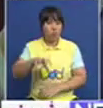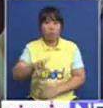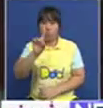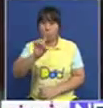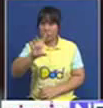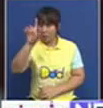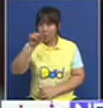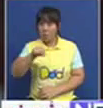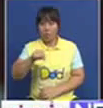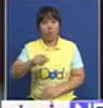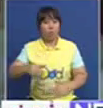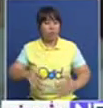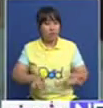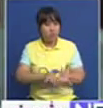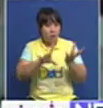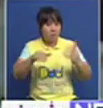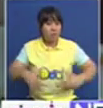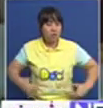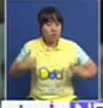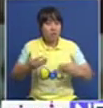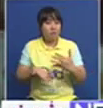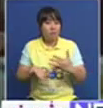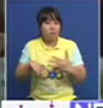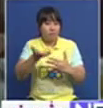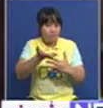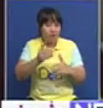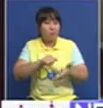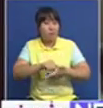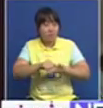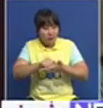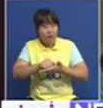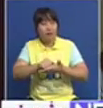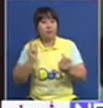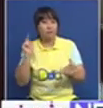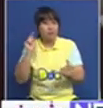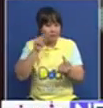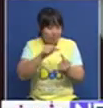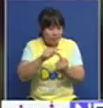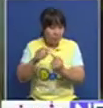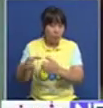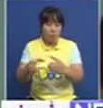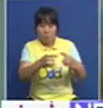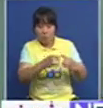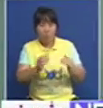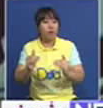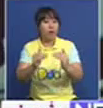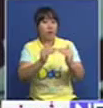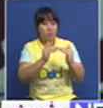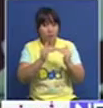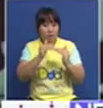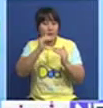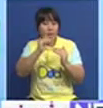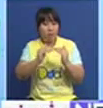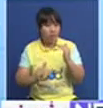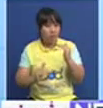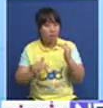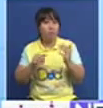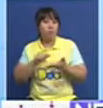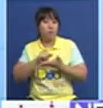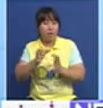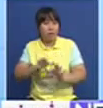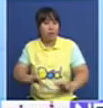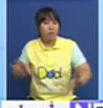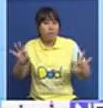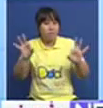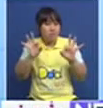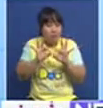กระดับคุณภาพชีวิตและการเข้าถึงบริการของประชาชนทุกกลุ่มอย่างเท่าเทียมลดความเหลื่อมล้ำในการเข้าถึงบริการที่จำเป็นต่อ